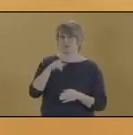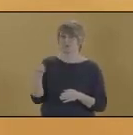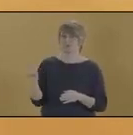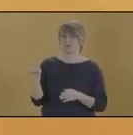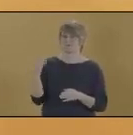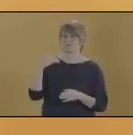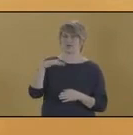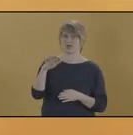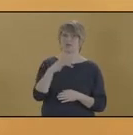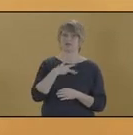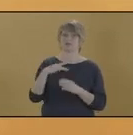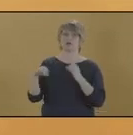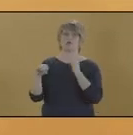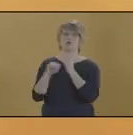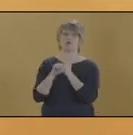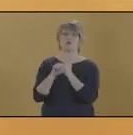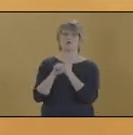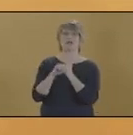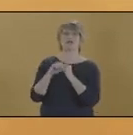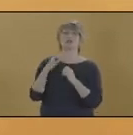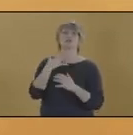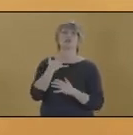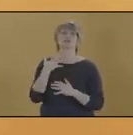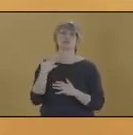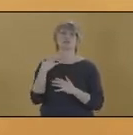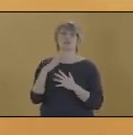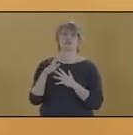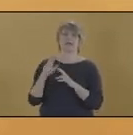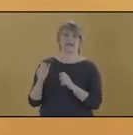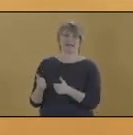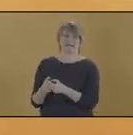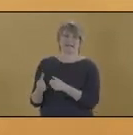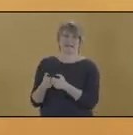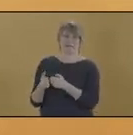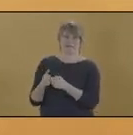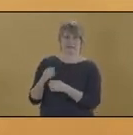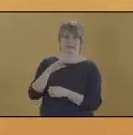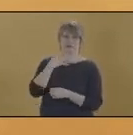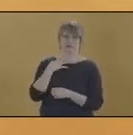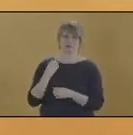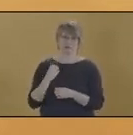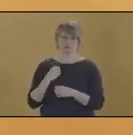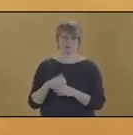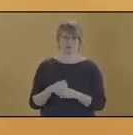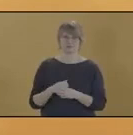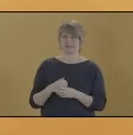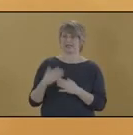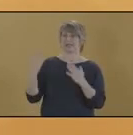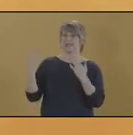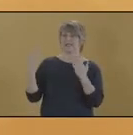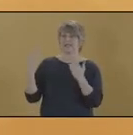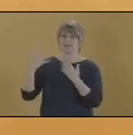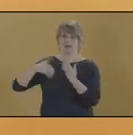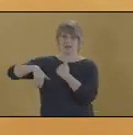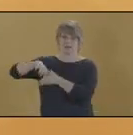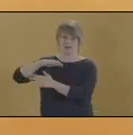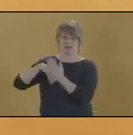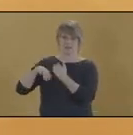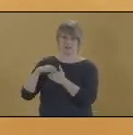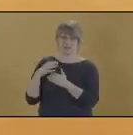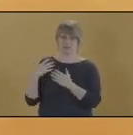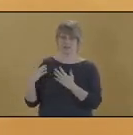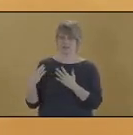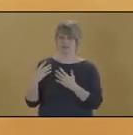Betroffenen, die Online-Sucht oder Gaming-Sucht haben. Wenn wir zur Klimakrise uns das anschauen, hier sehen wir, dass viele Kinder und